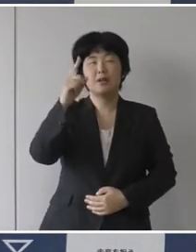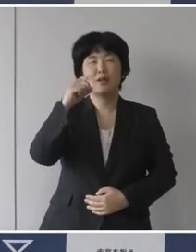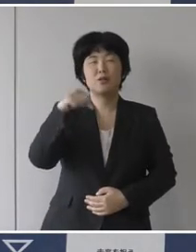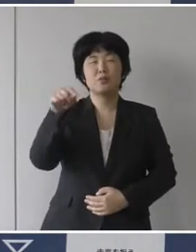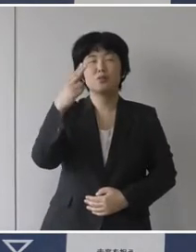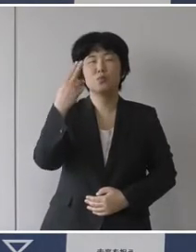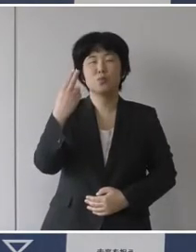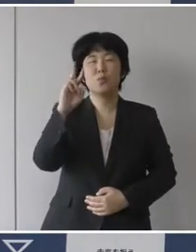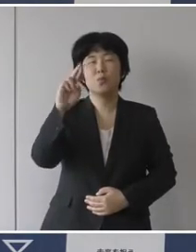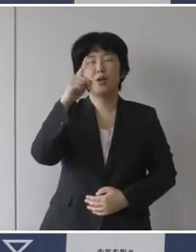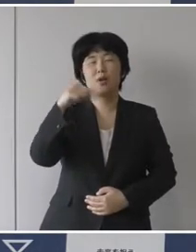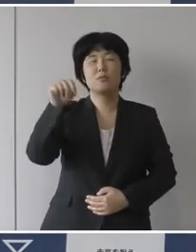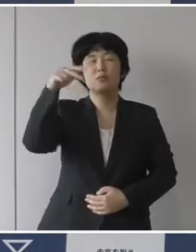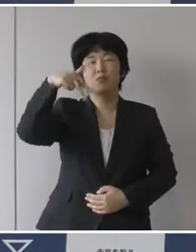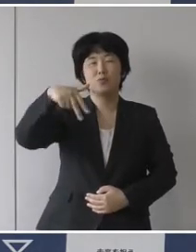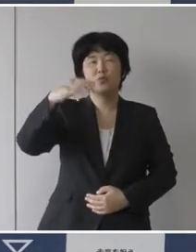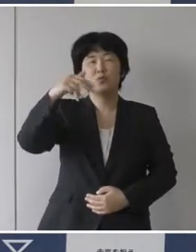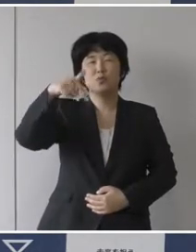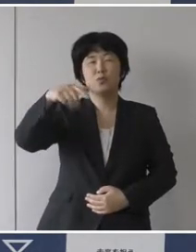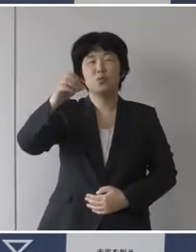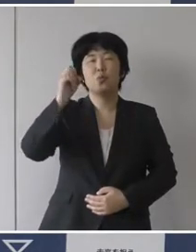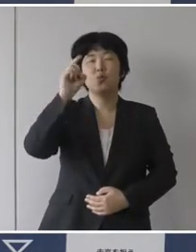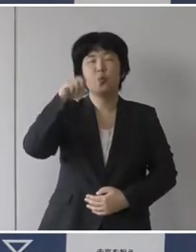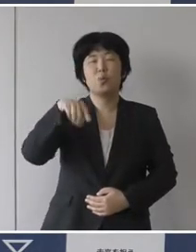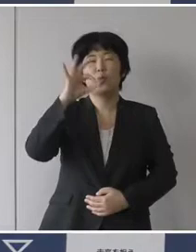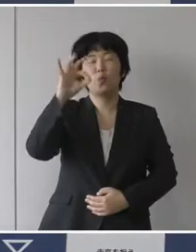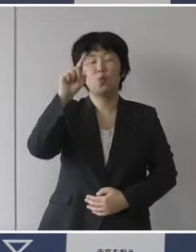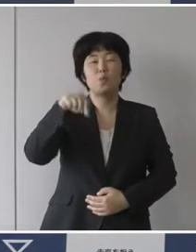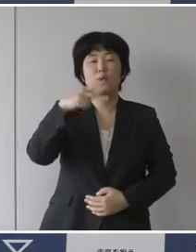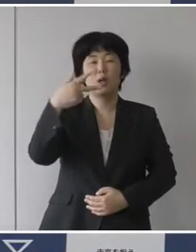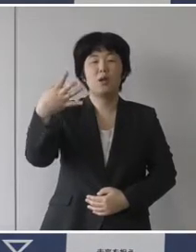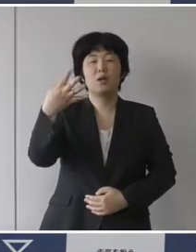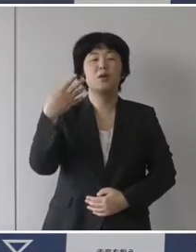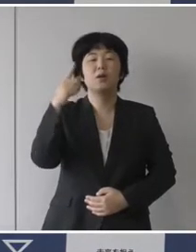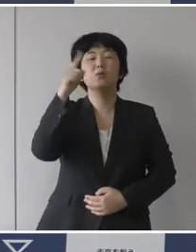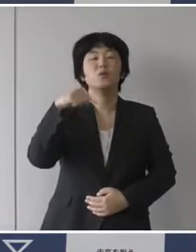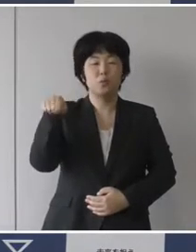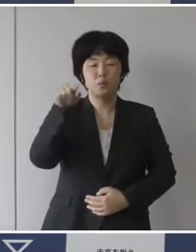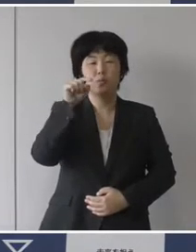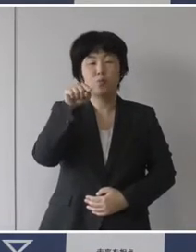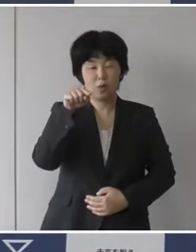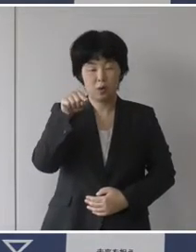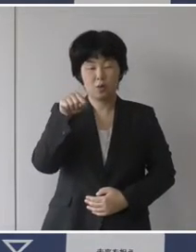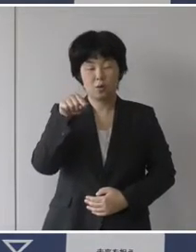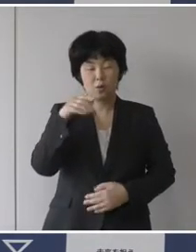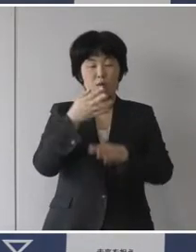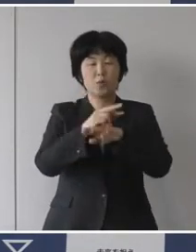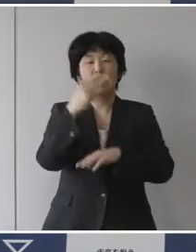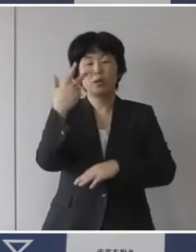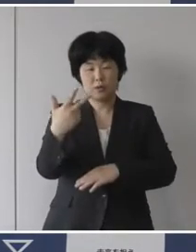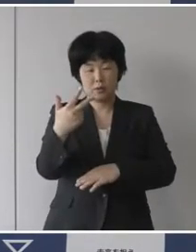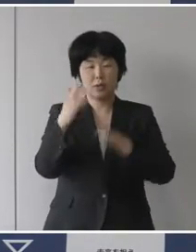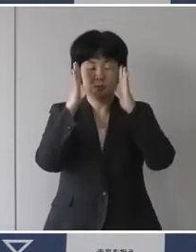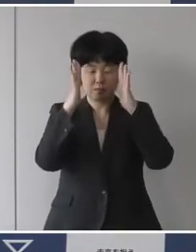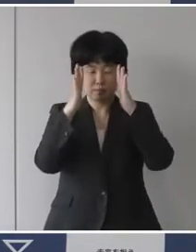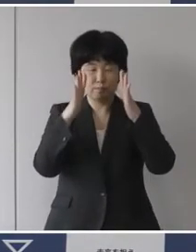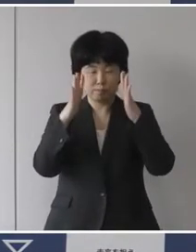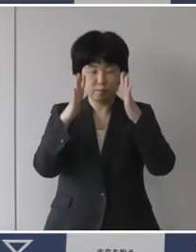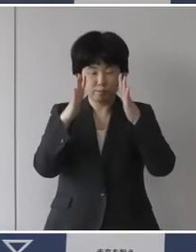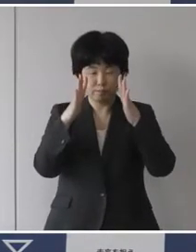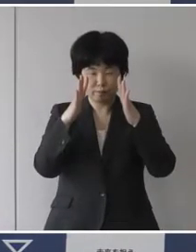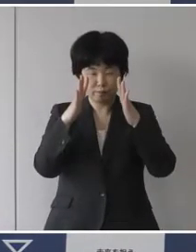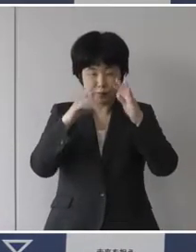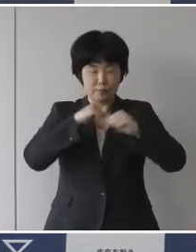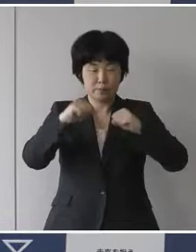の重要な、言葉になっておりまして、本市でも真剣に取り組んでいるわけでありますけれども、やはり専門家